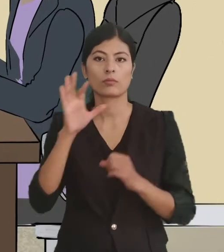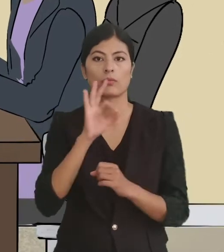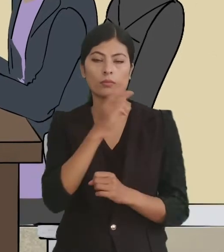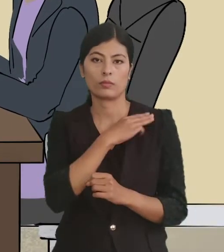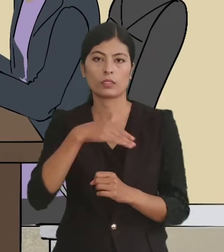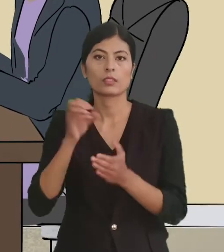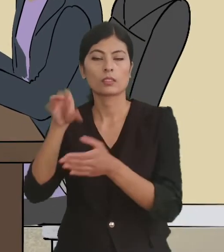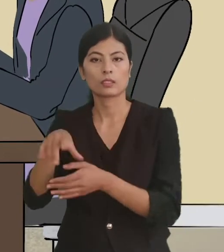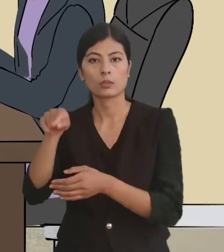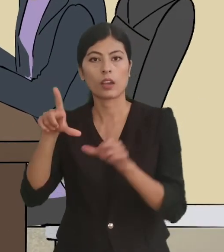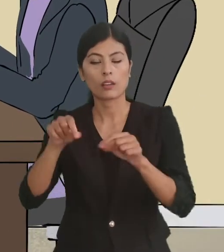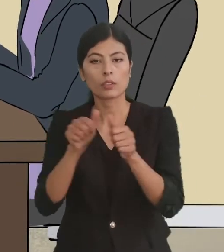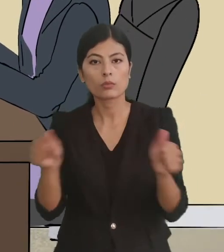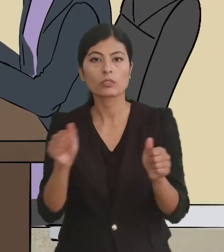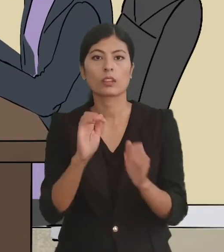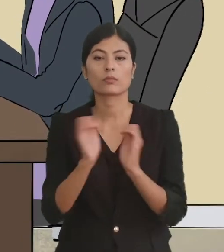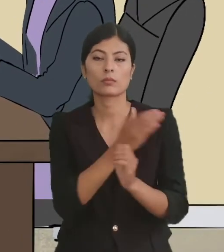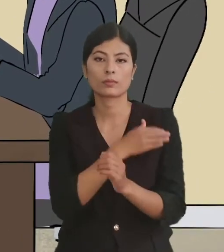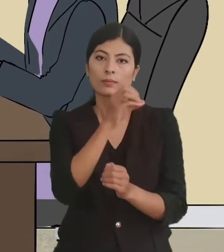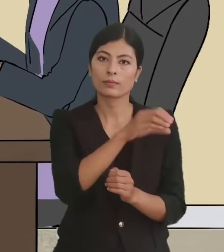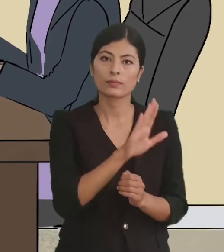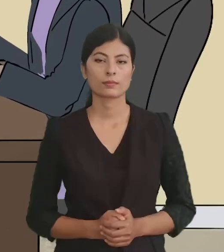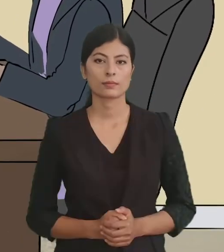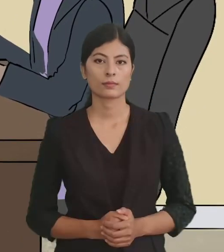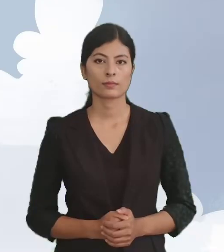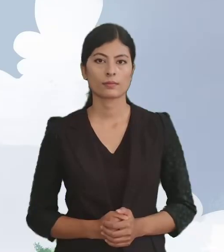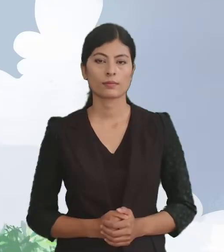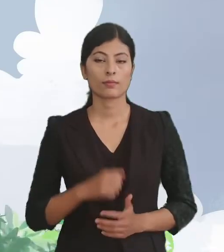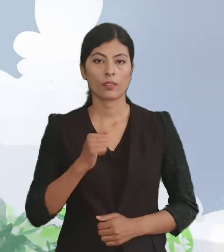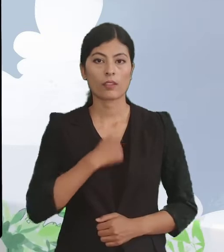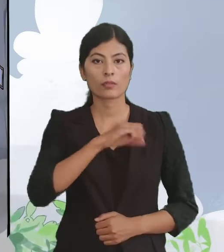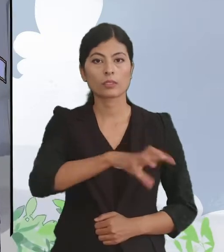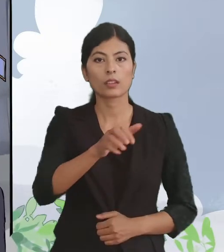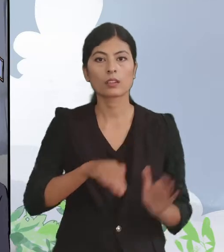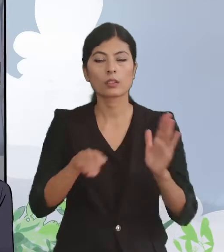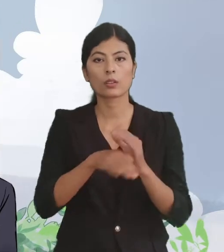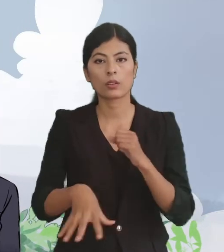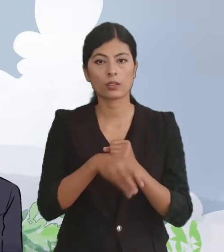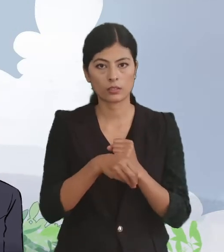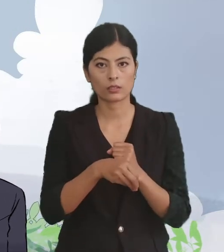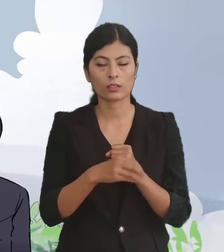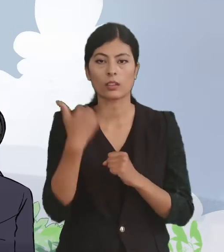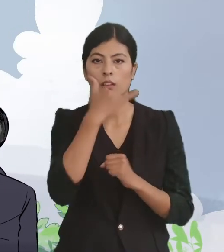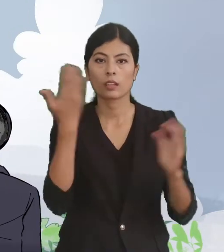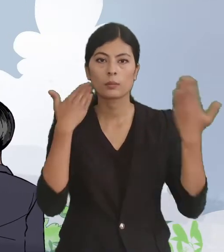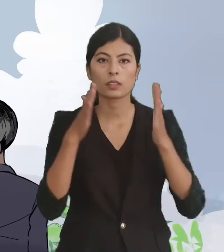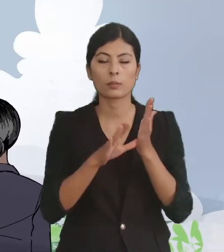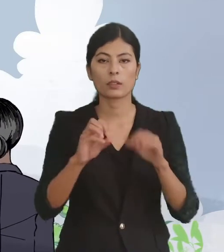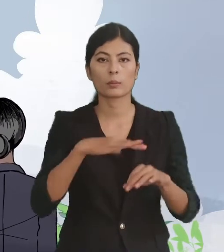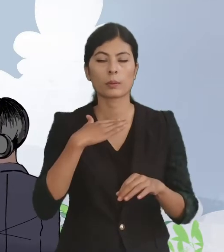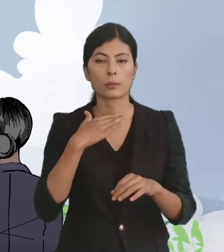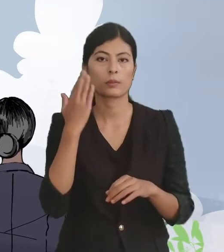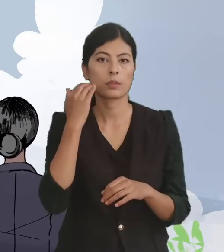अधिवक्ताले दिपाकन आवश्यक कानुनी परामर्श दिनेछन्। आफ्नो स्थानीय तह अन्तर्गतको लैङ्गिक हिंसाबाट प्रभावित